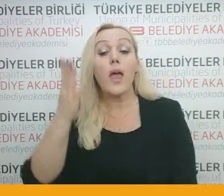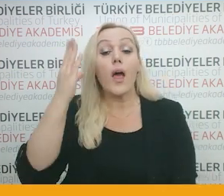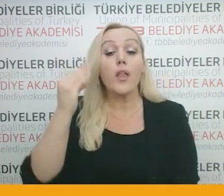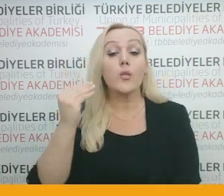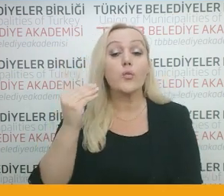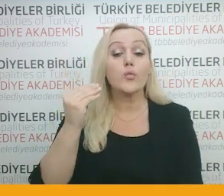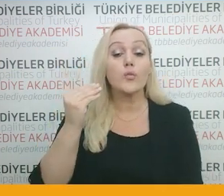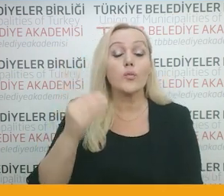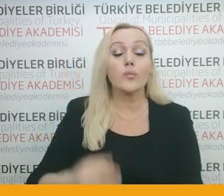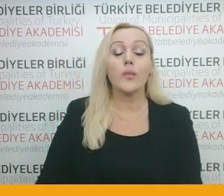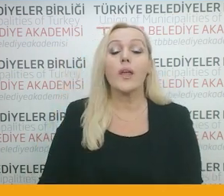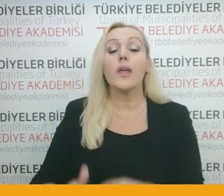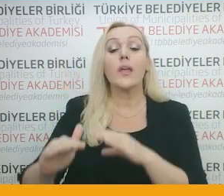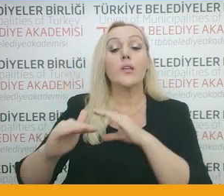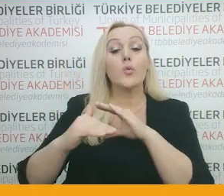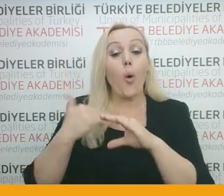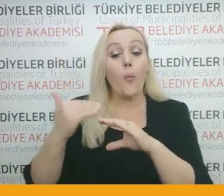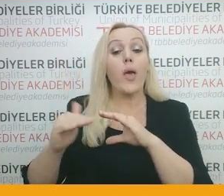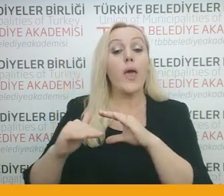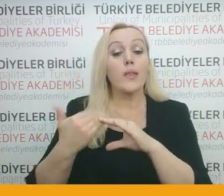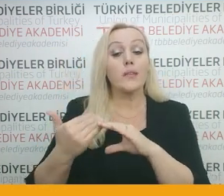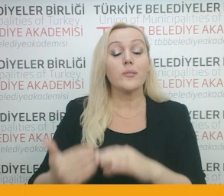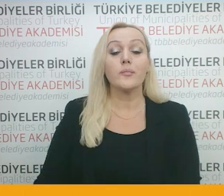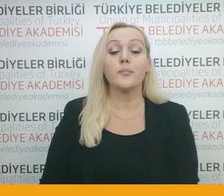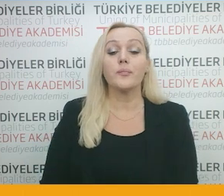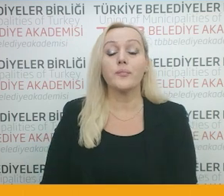anlıyorsunuz? Sohbet ekranından yazabilirsiniz.